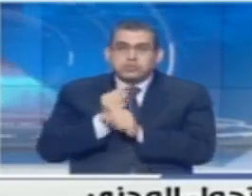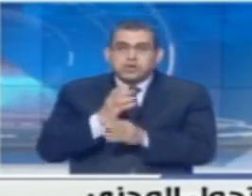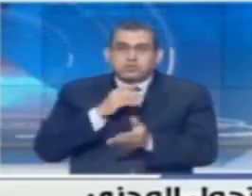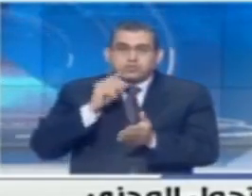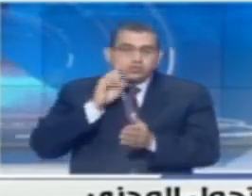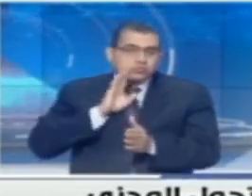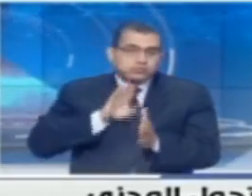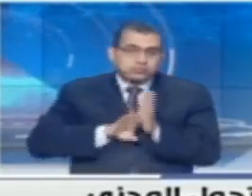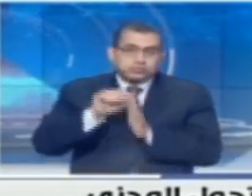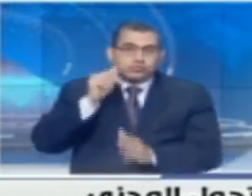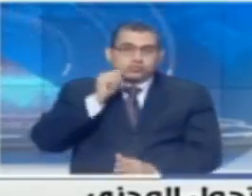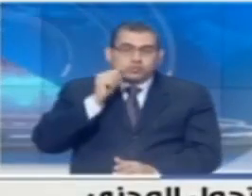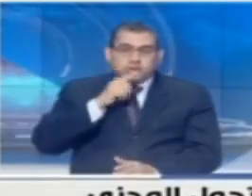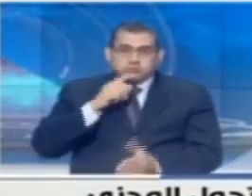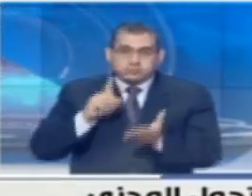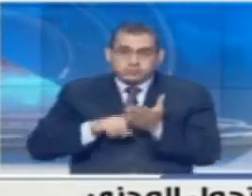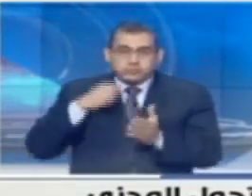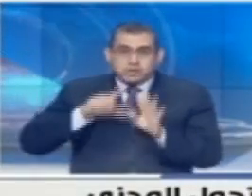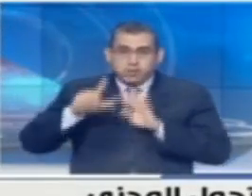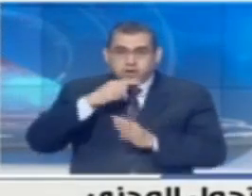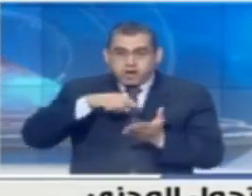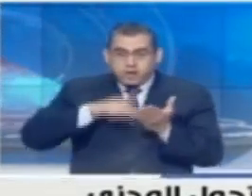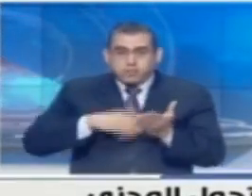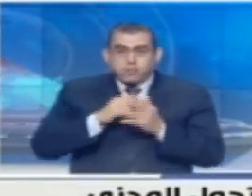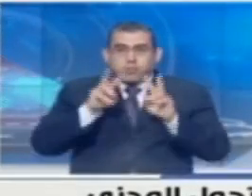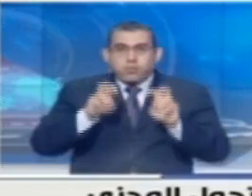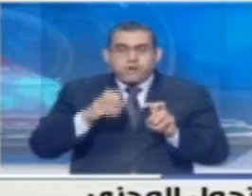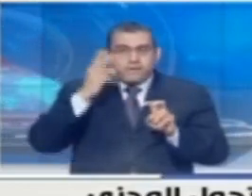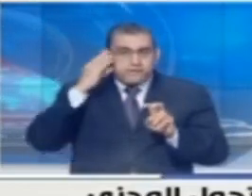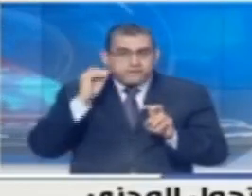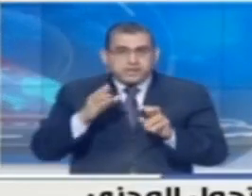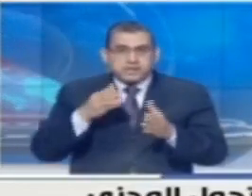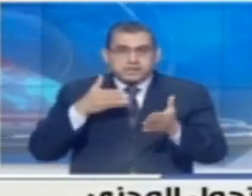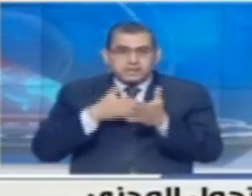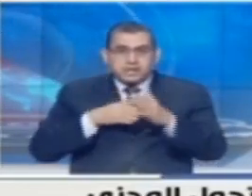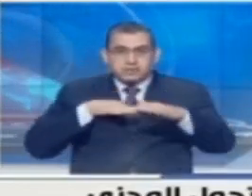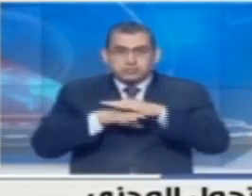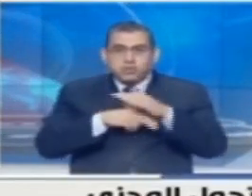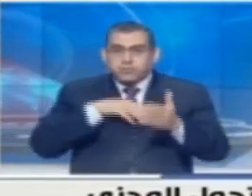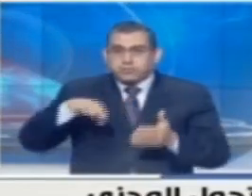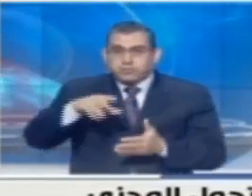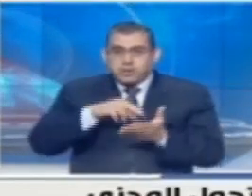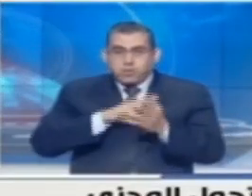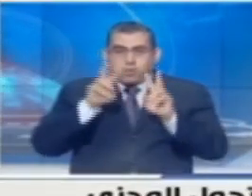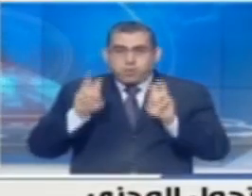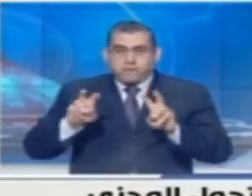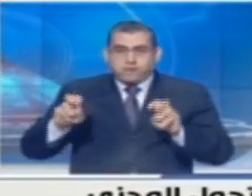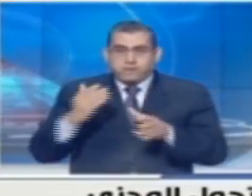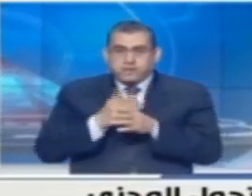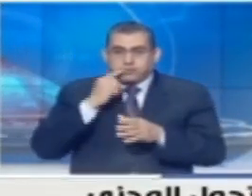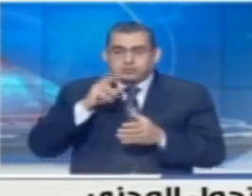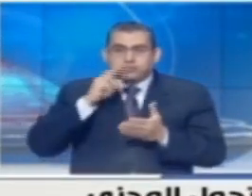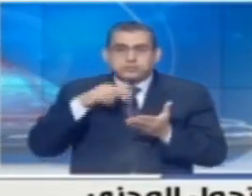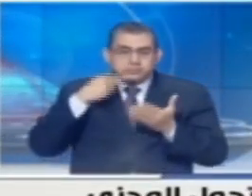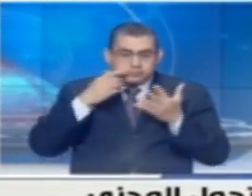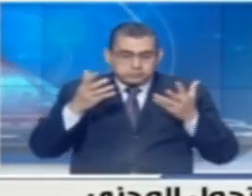بالسودان. من جهة أخرى أصدر حمدوك قرارا بإيقاف الإعفاءات والتعيينات بالوحدات الحكومية كافة، وذلك إلى حين إشعار